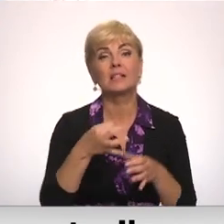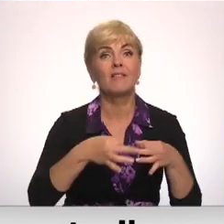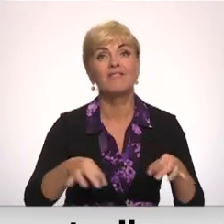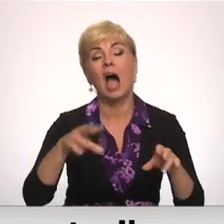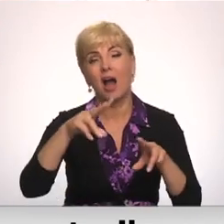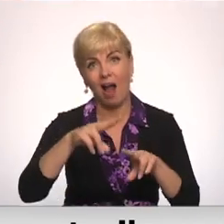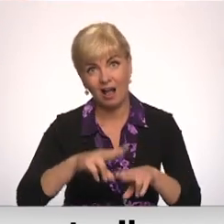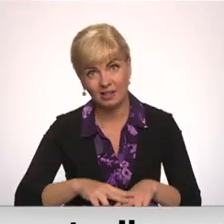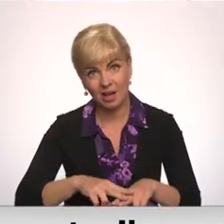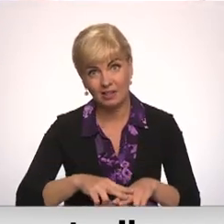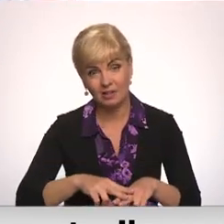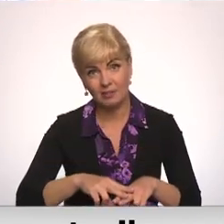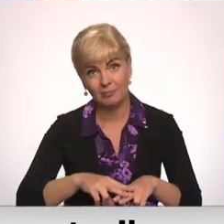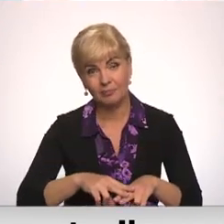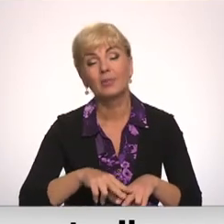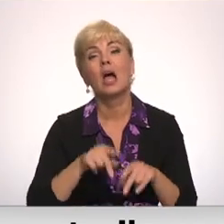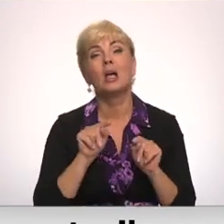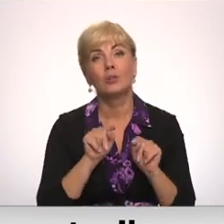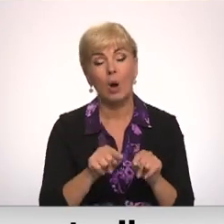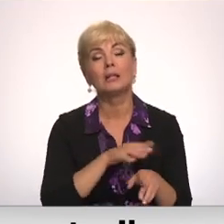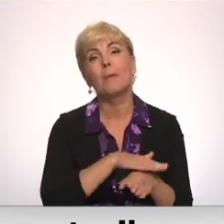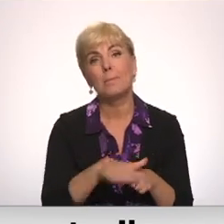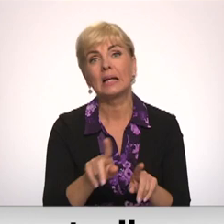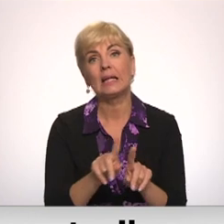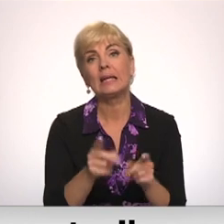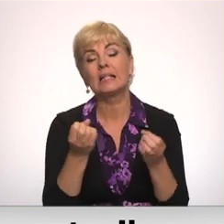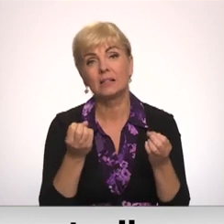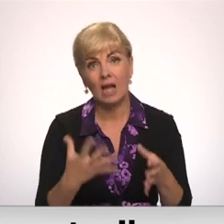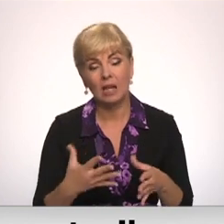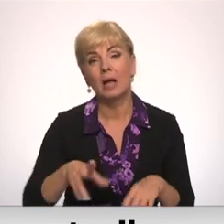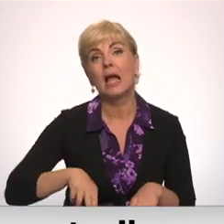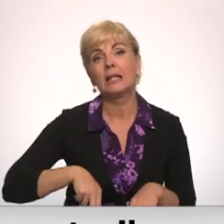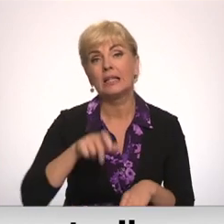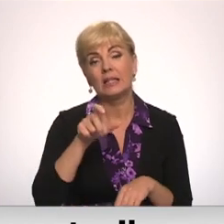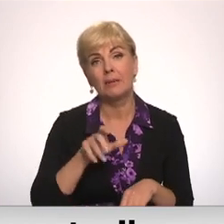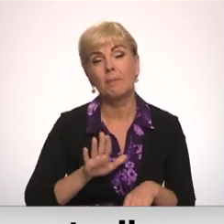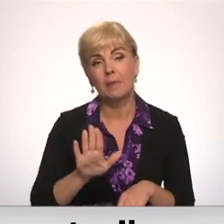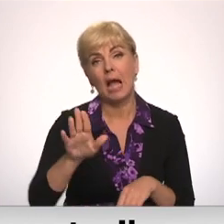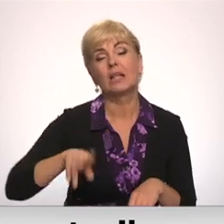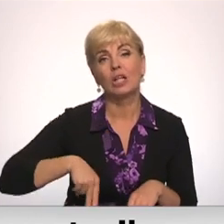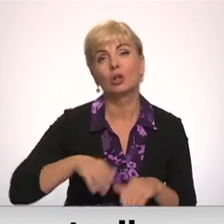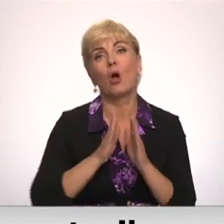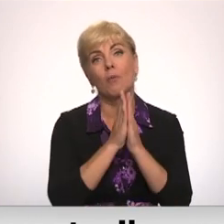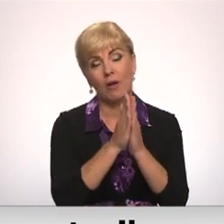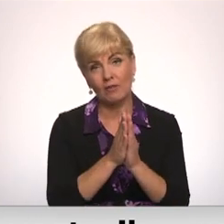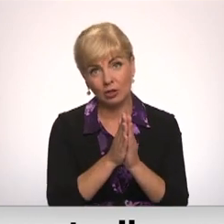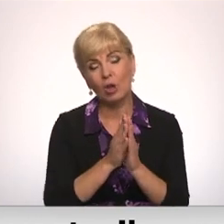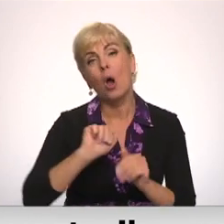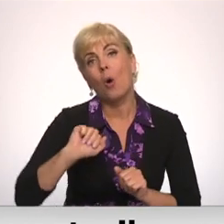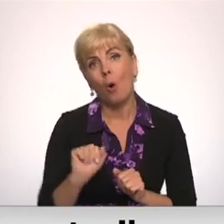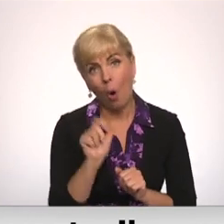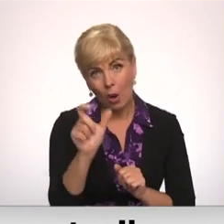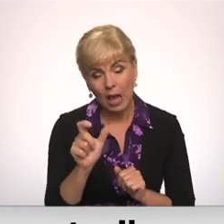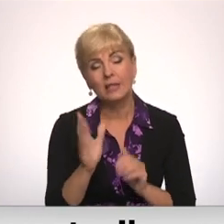vakances. Līdz ar to ir pilnīgi skaidrs, un es arī pie direktoriem vēršos, ka kolēģi esiet